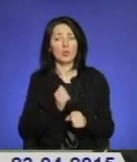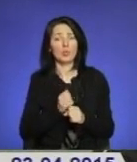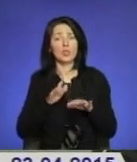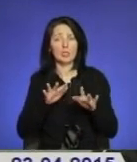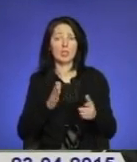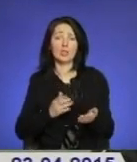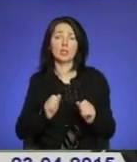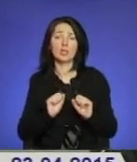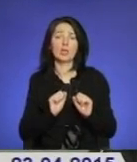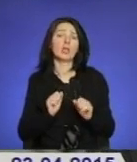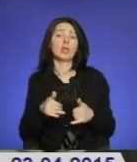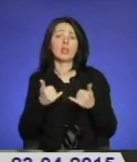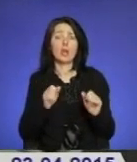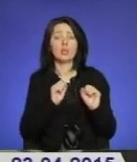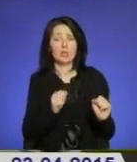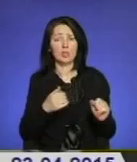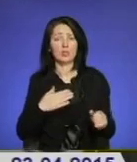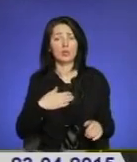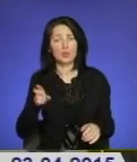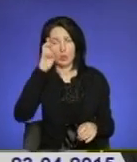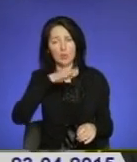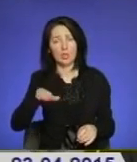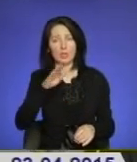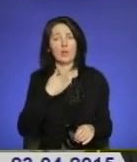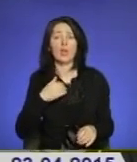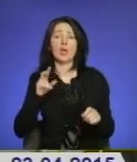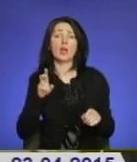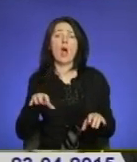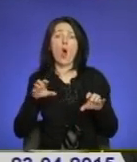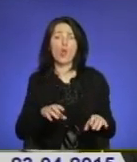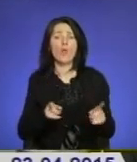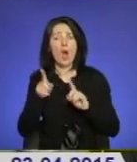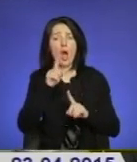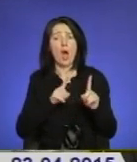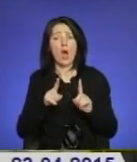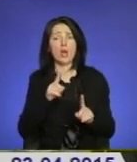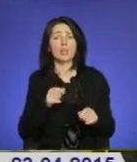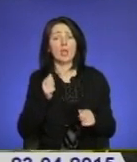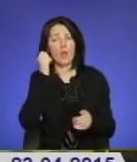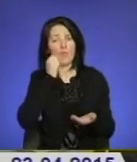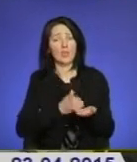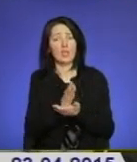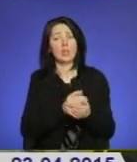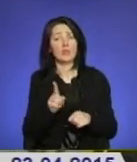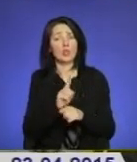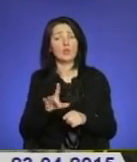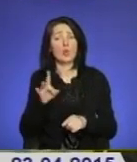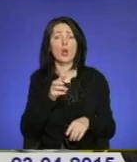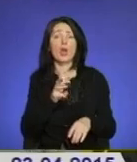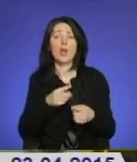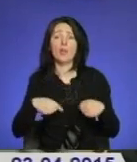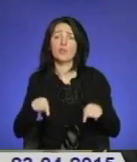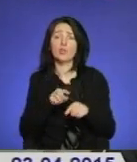як пенсіонер органів внутрішніх справ, зараз голова Ради ветеранів Тернопільського райвідділу, ніколи б не